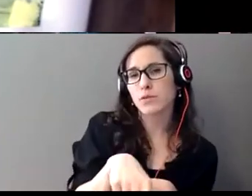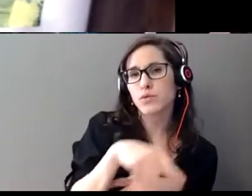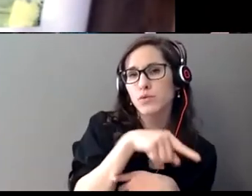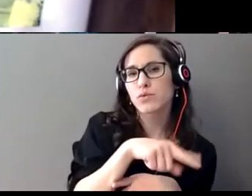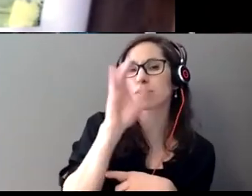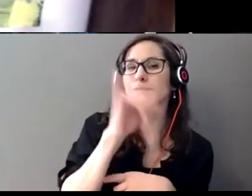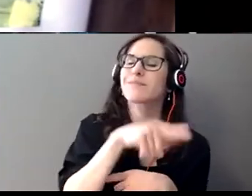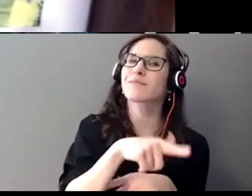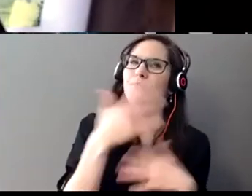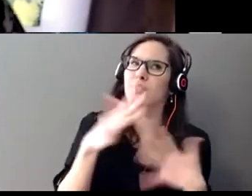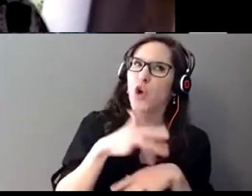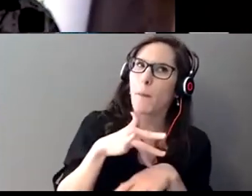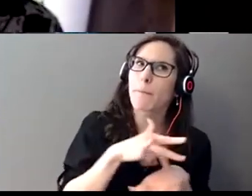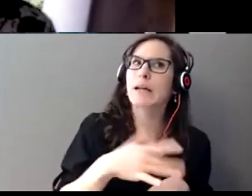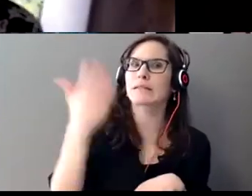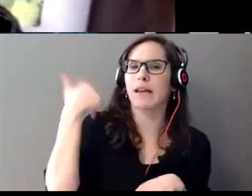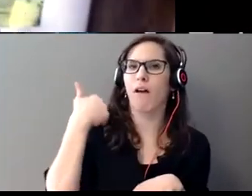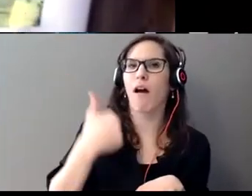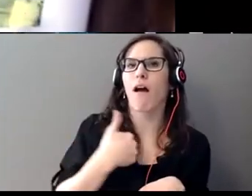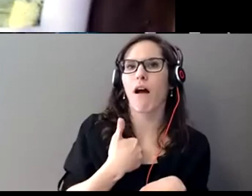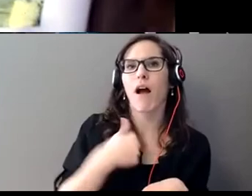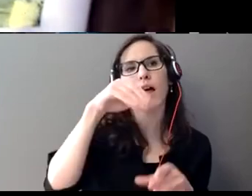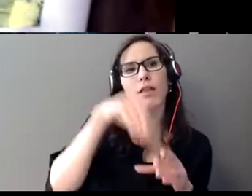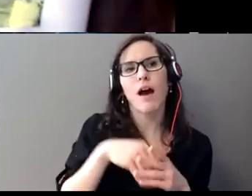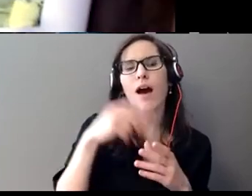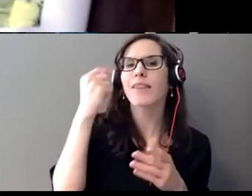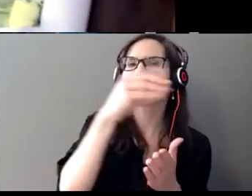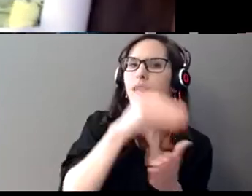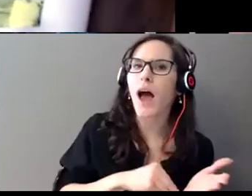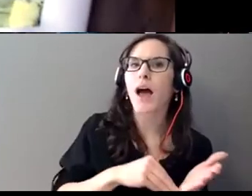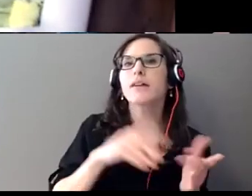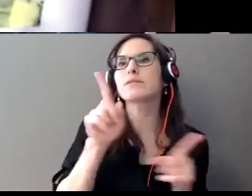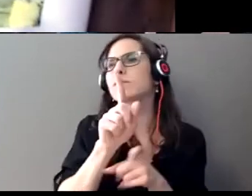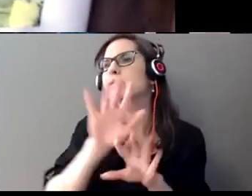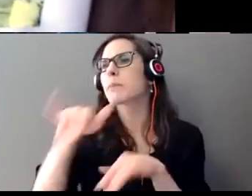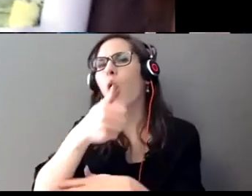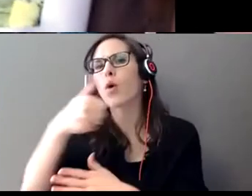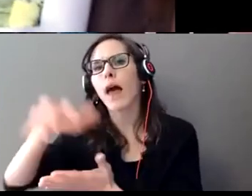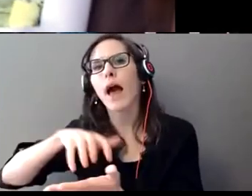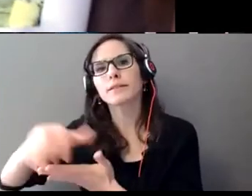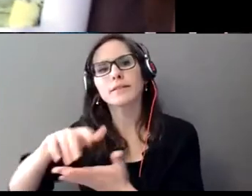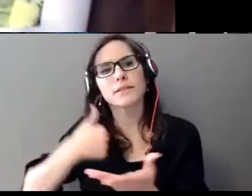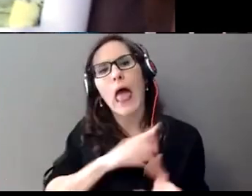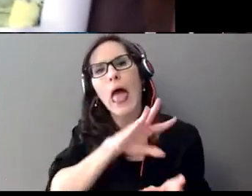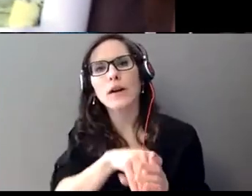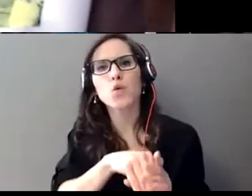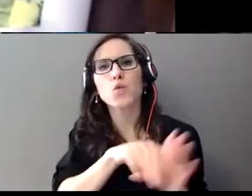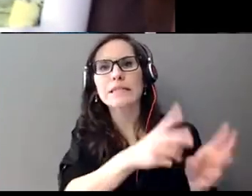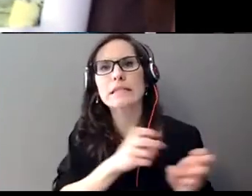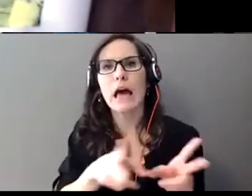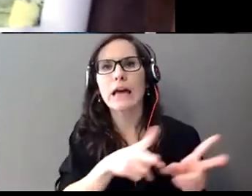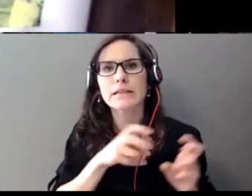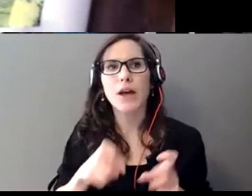d'inclure des citations dans ma thèse notamment et ensuite dans certains articles mais le texte au complet n'était pas